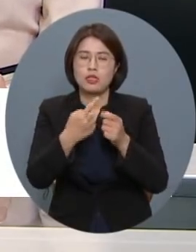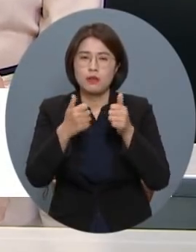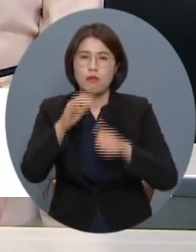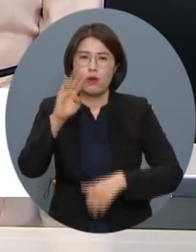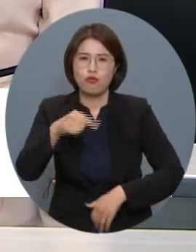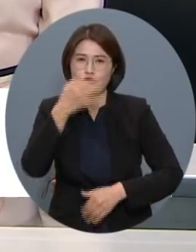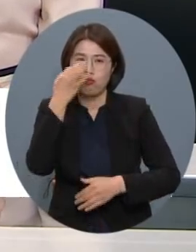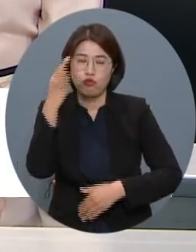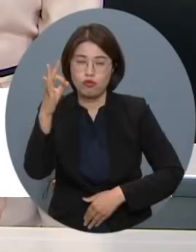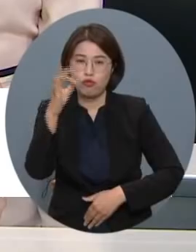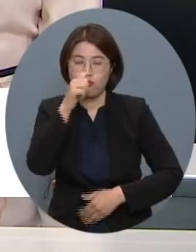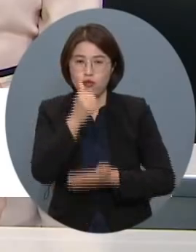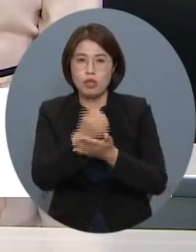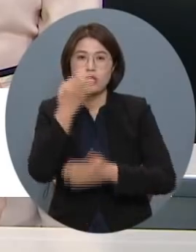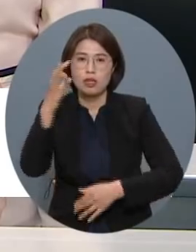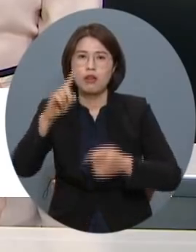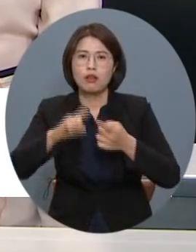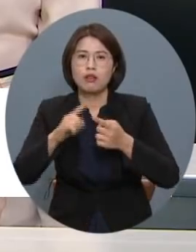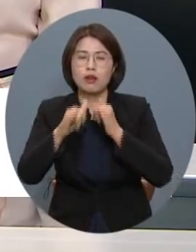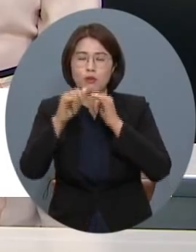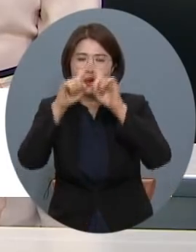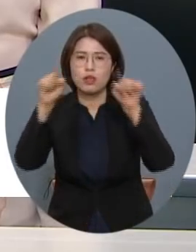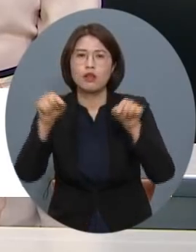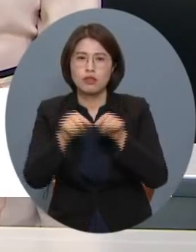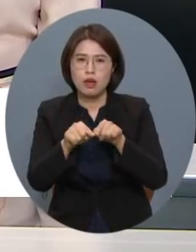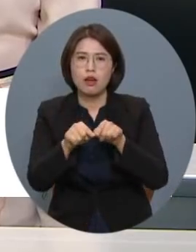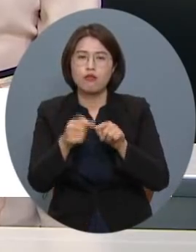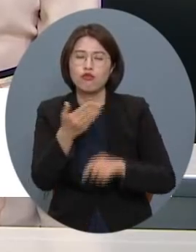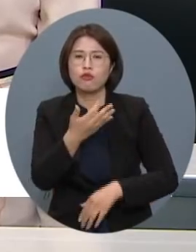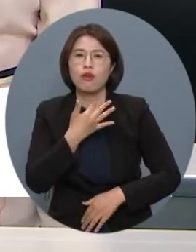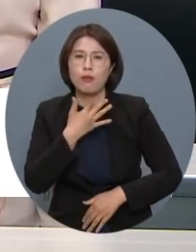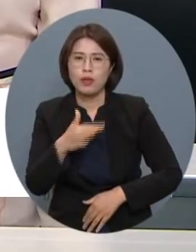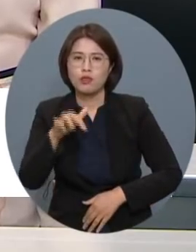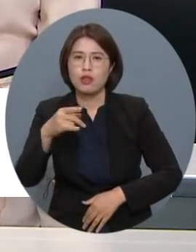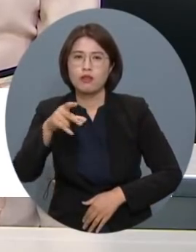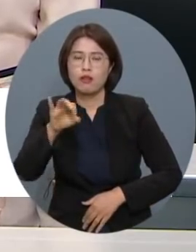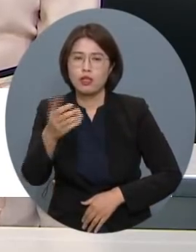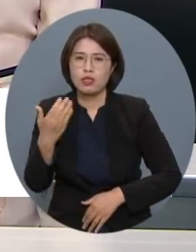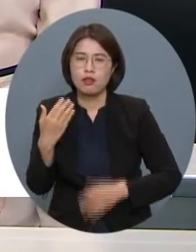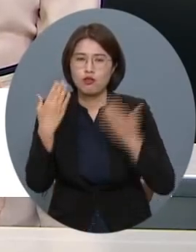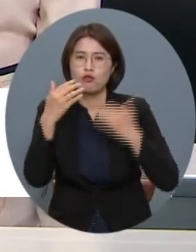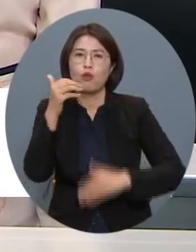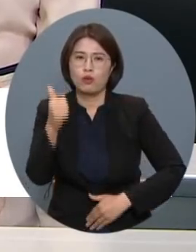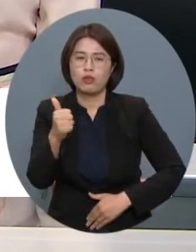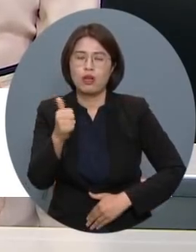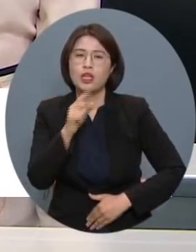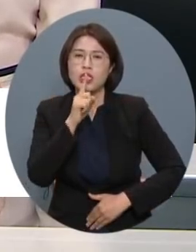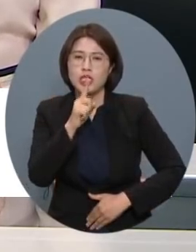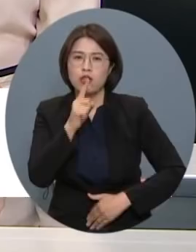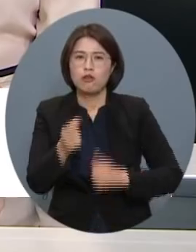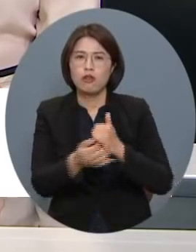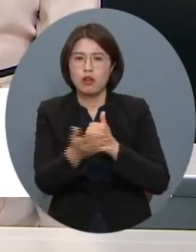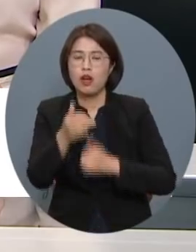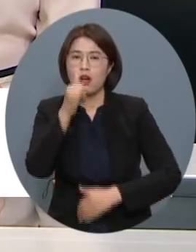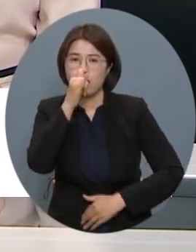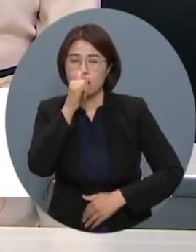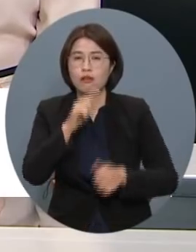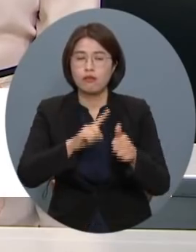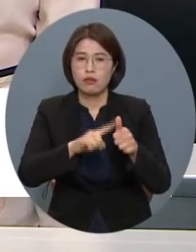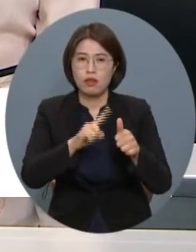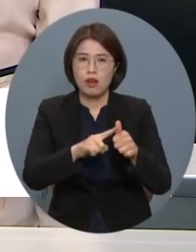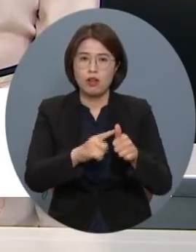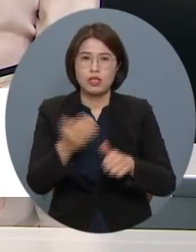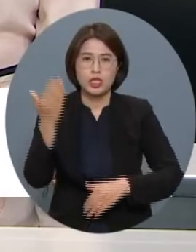데는 표창장을 준 적이 없다는 최성애 전 총장 증언의 힘이 컸습니다. 그런데 최 전